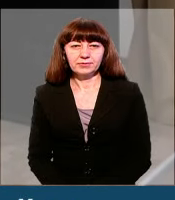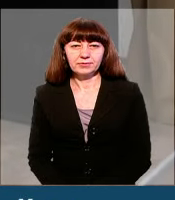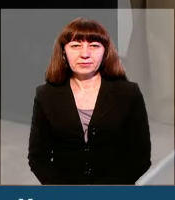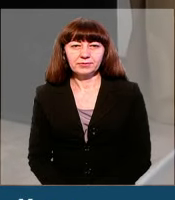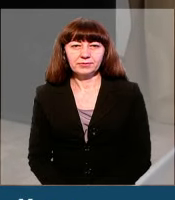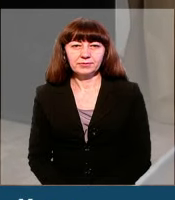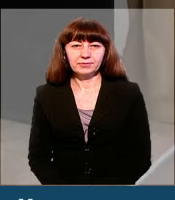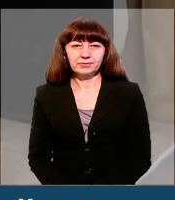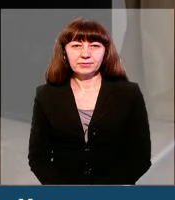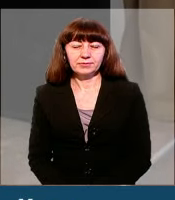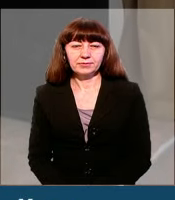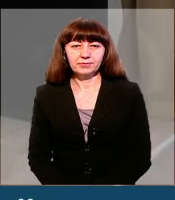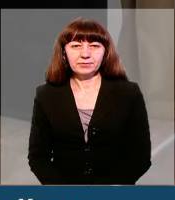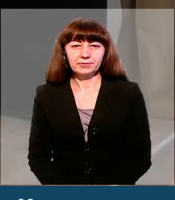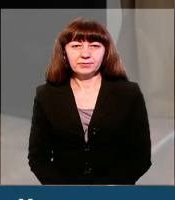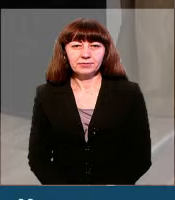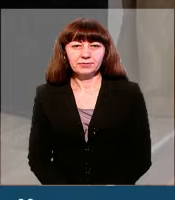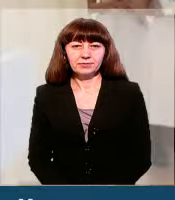Казахстан.